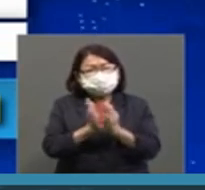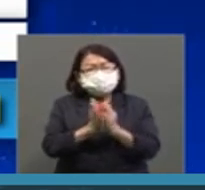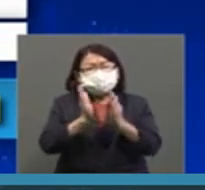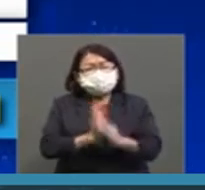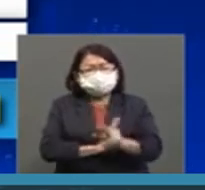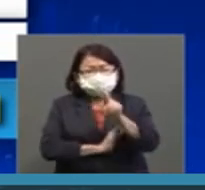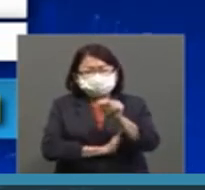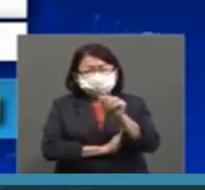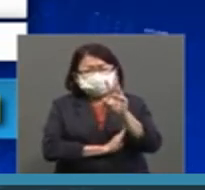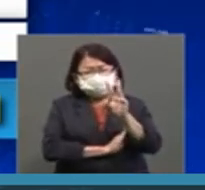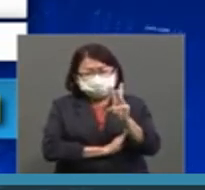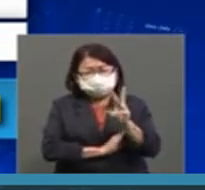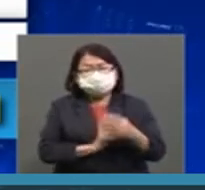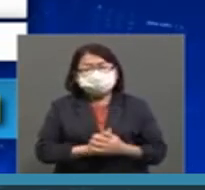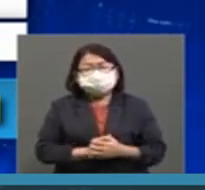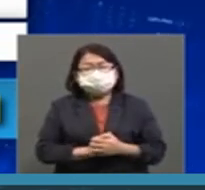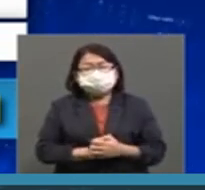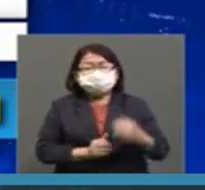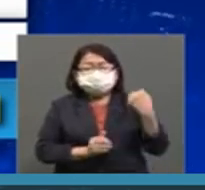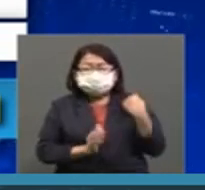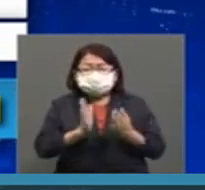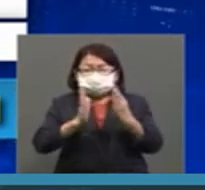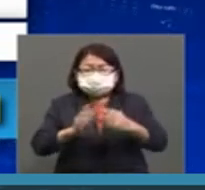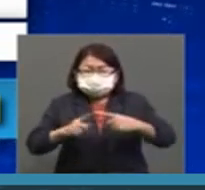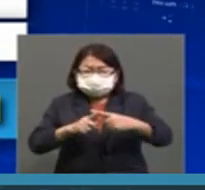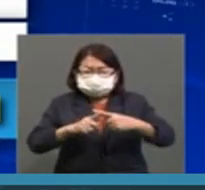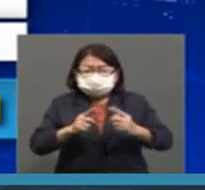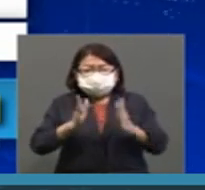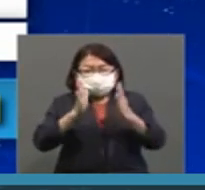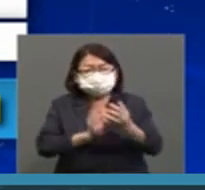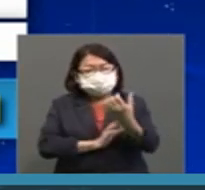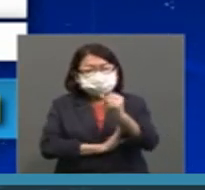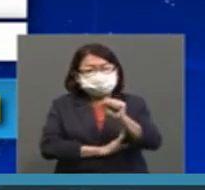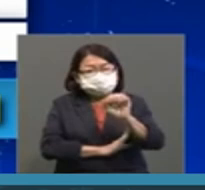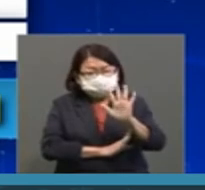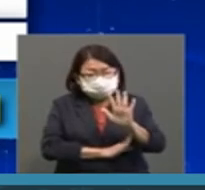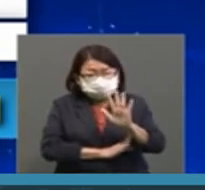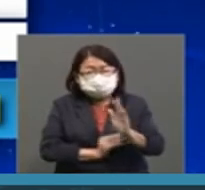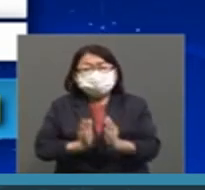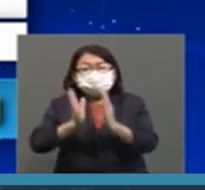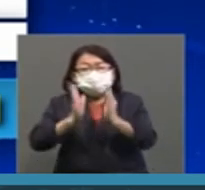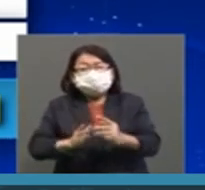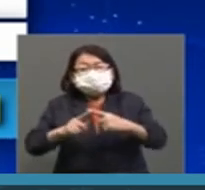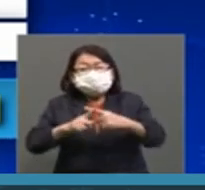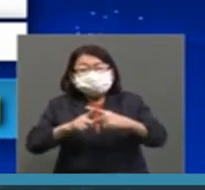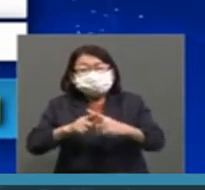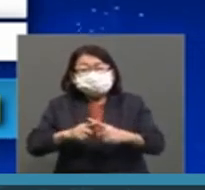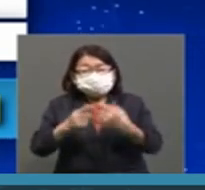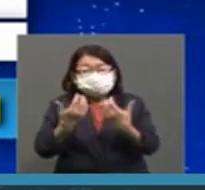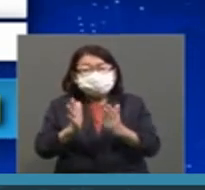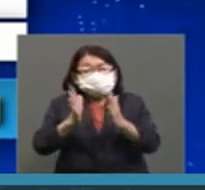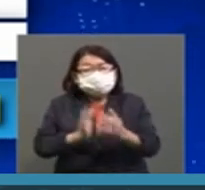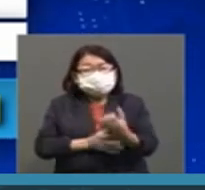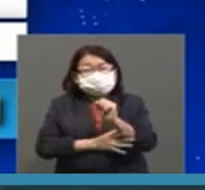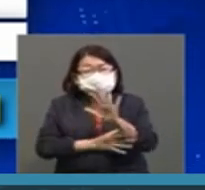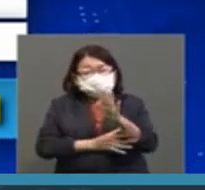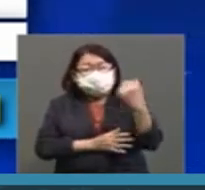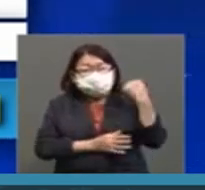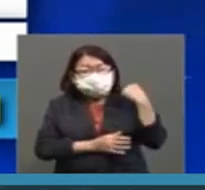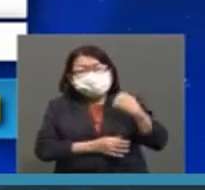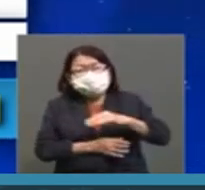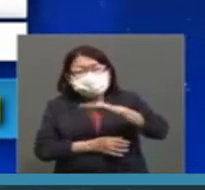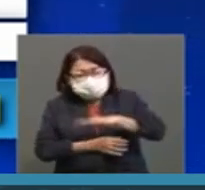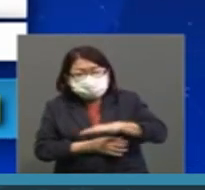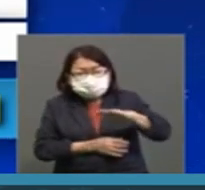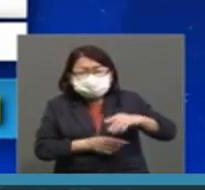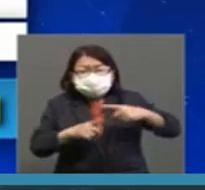งชีพรายละ 200,000 บาทกรณีบาดเจ็บสาหัสรายละ 100,000 บาทกรณีบาดเจ็บไม่สาหัสรายละ 50,000 บาทกรณีทุพพล